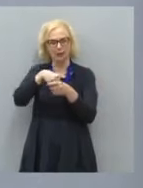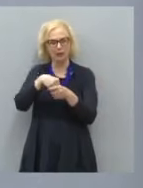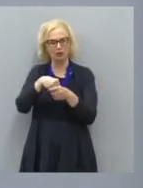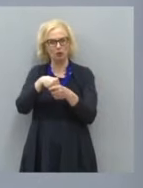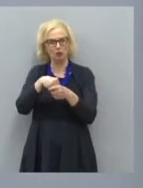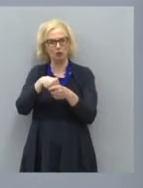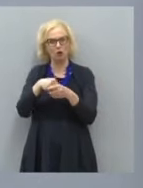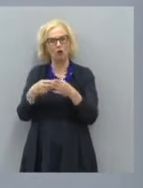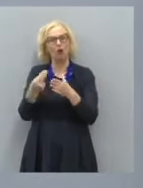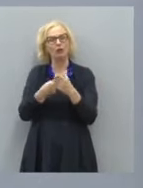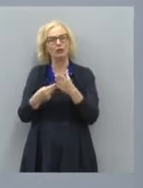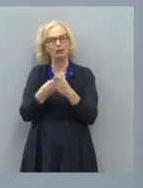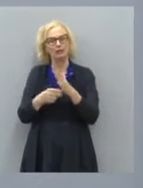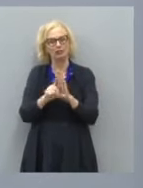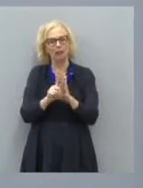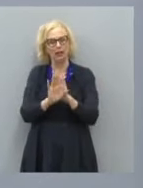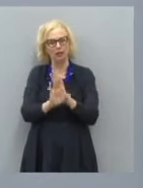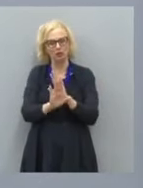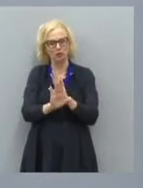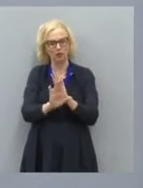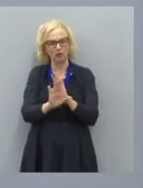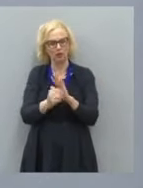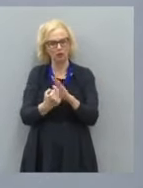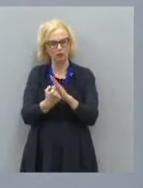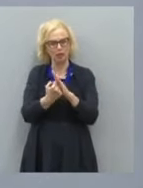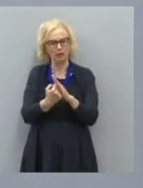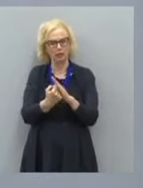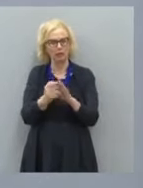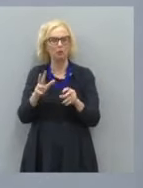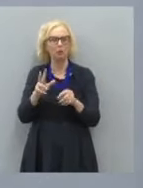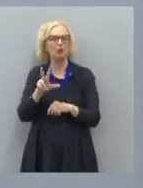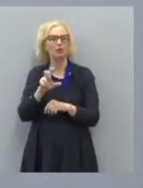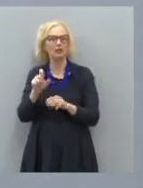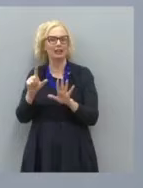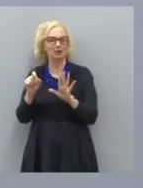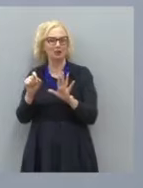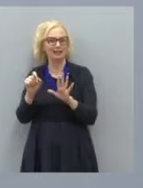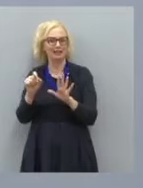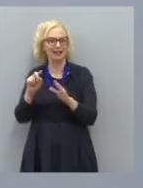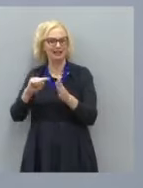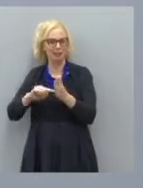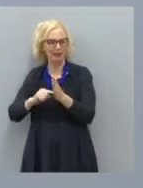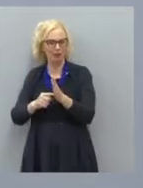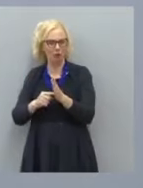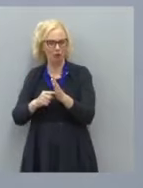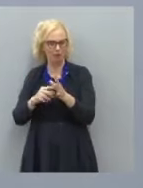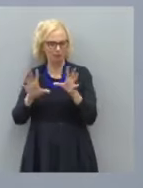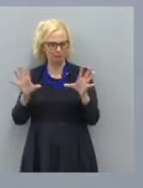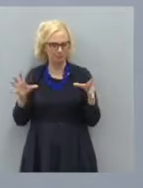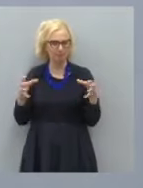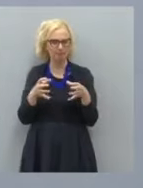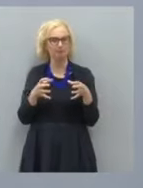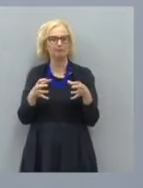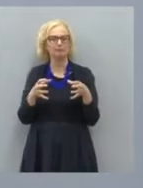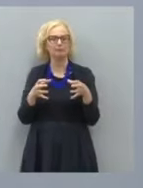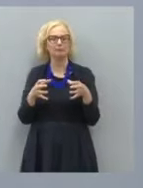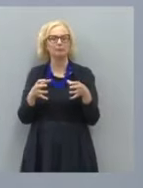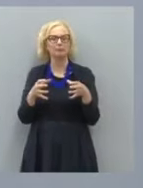bisogna dire sui sostegni che erano circa 370 milioni quindi il